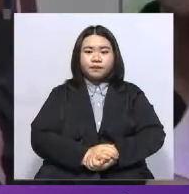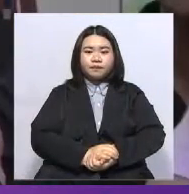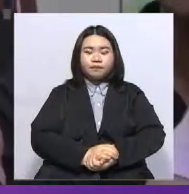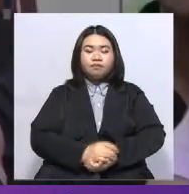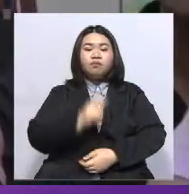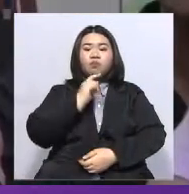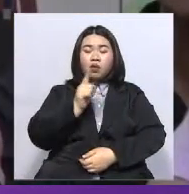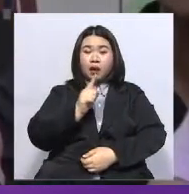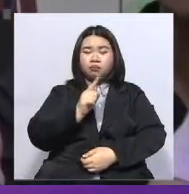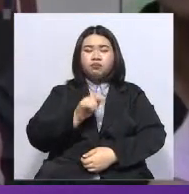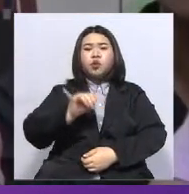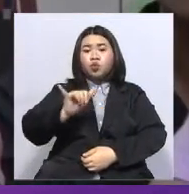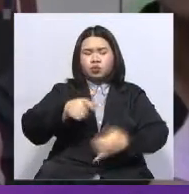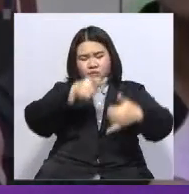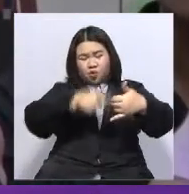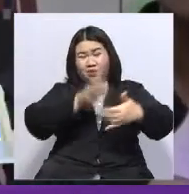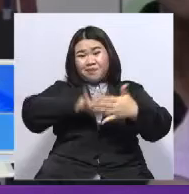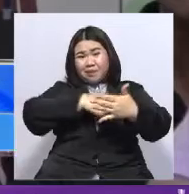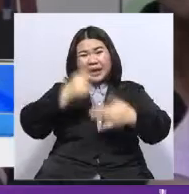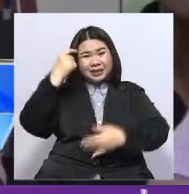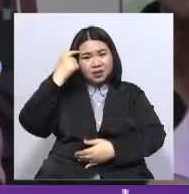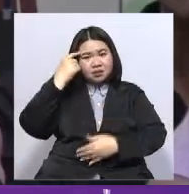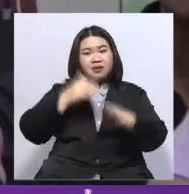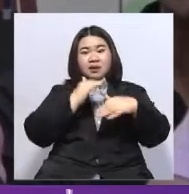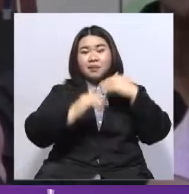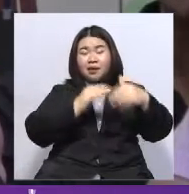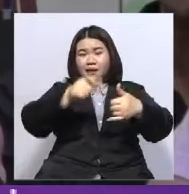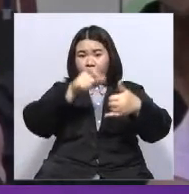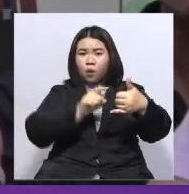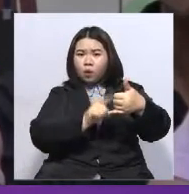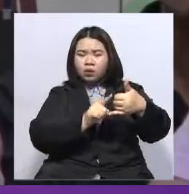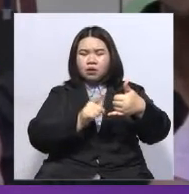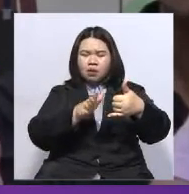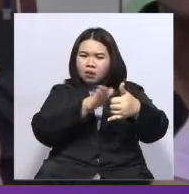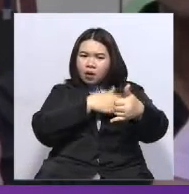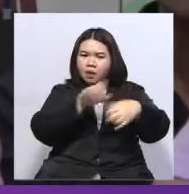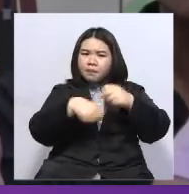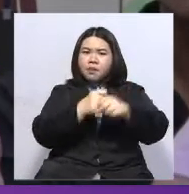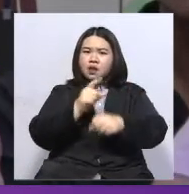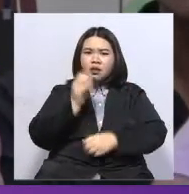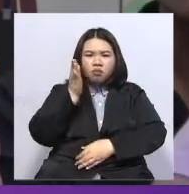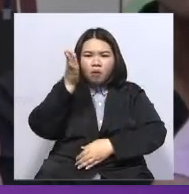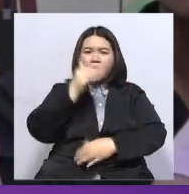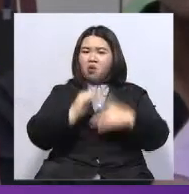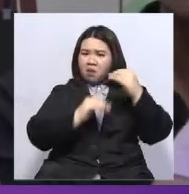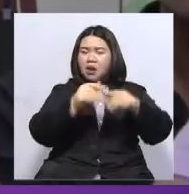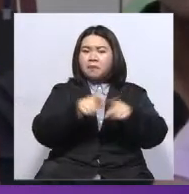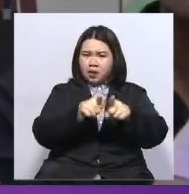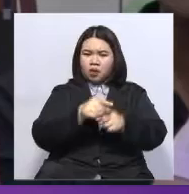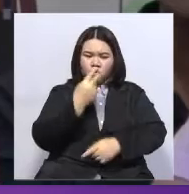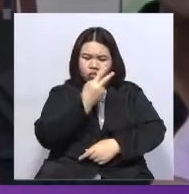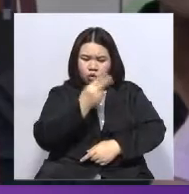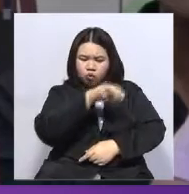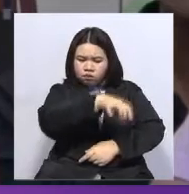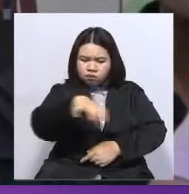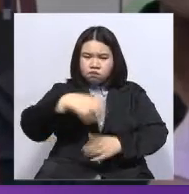์เรื่องของยุทธศาสตร์ของคนนะครับที่จะพัฒนาคนขึ้นมารองรับใน20ปีคือทุกส่วนเนี่ยต้องดูภาพรวมทั้งหมดนะครับก็จะ